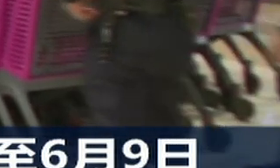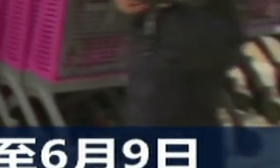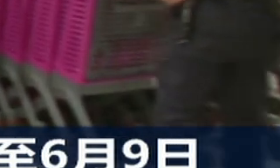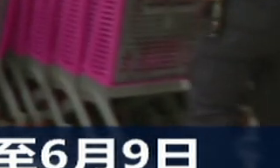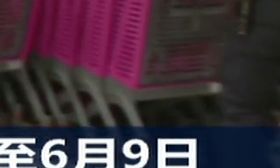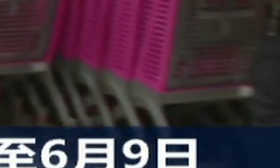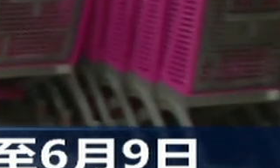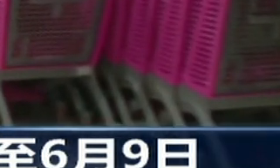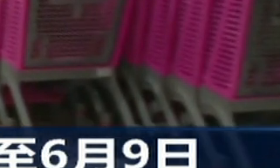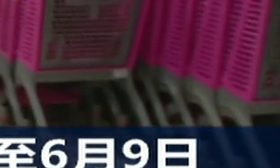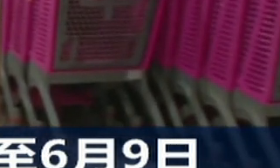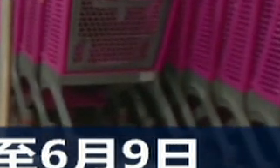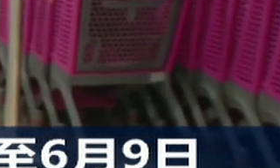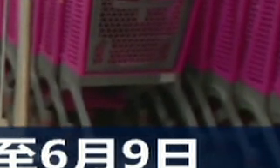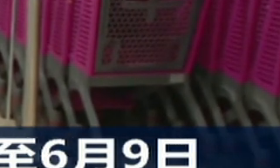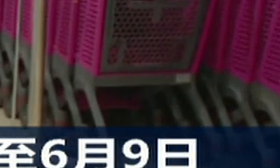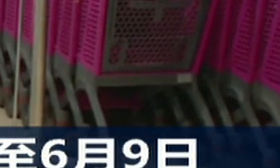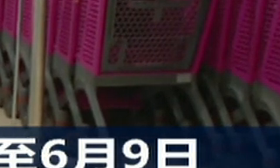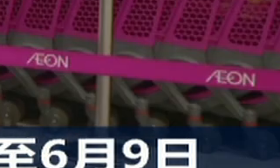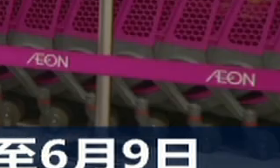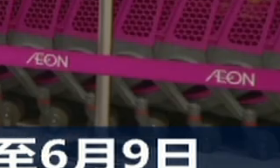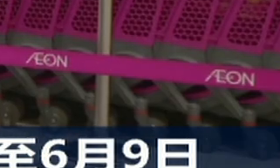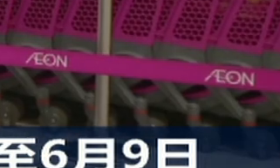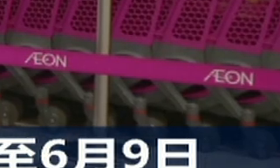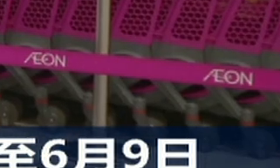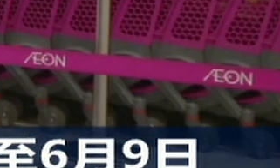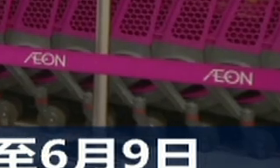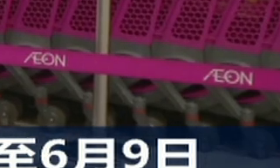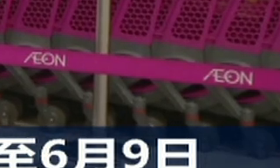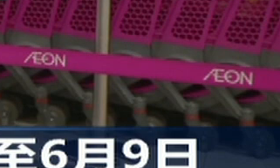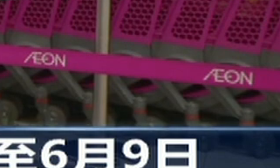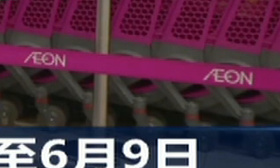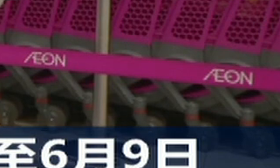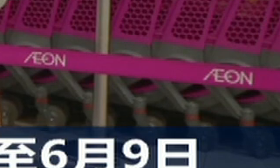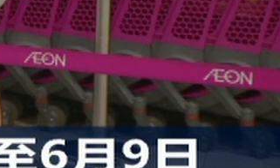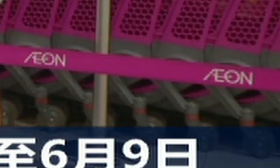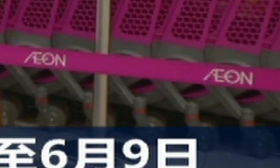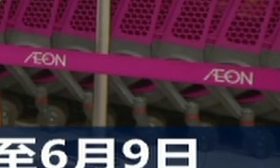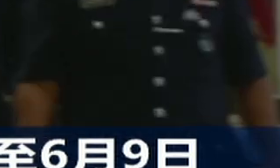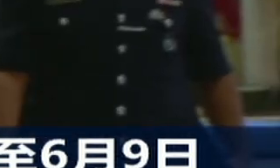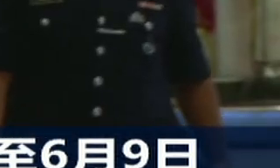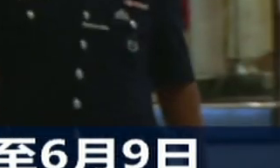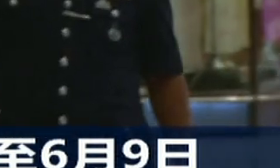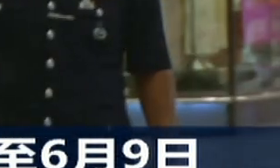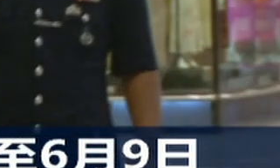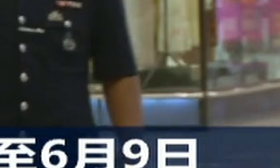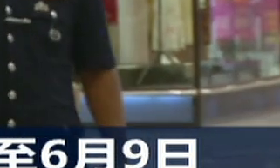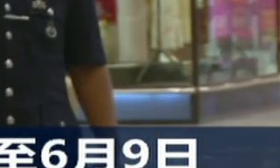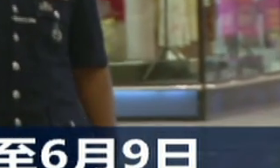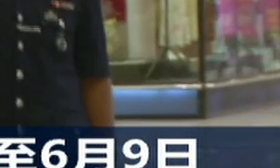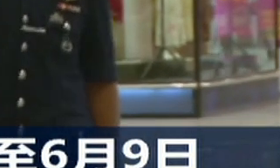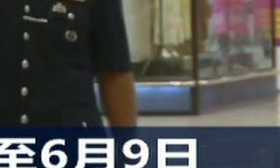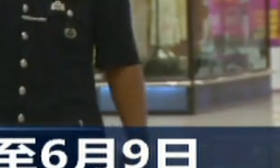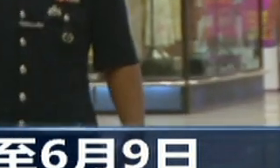他宣布政府决定将有条件行管令再延长4个星期，直到6月9号。而所有的规定